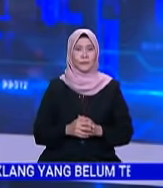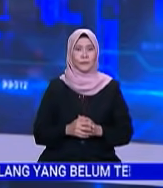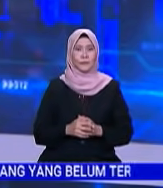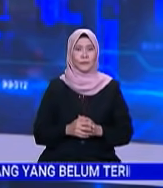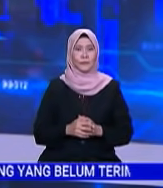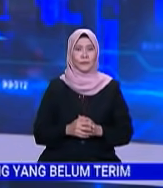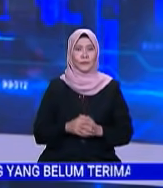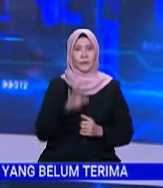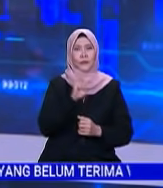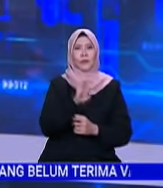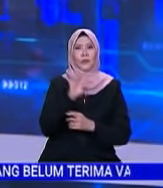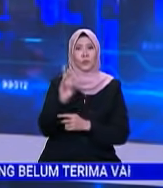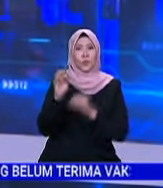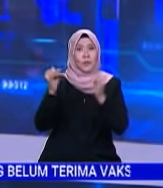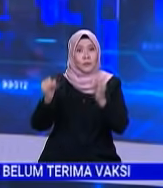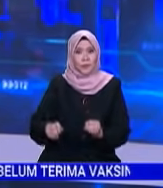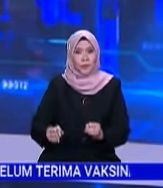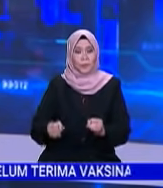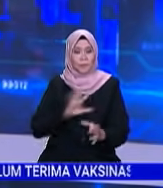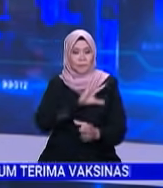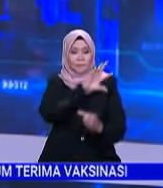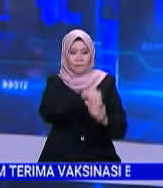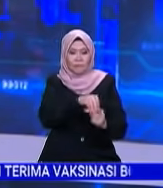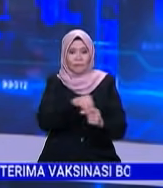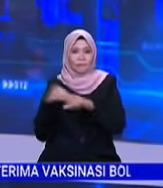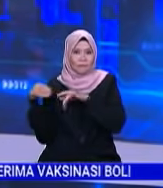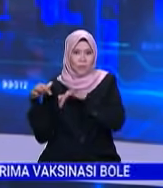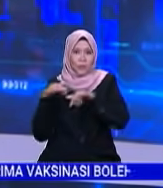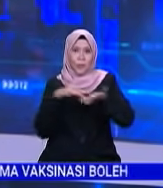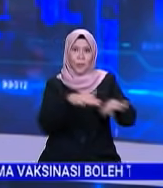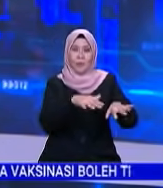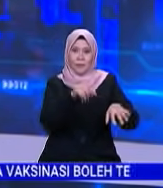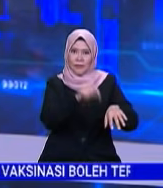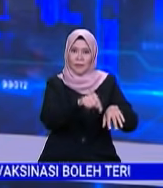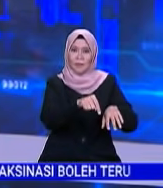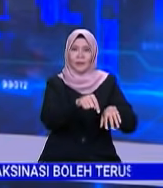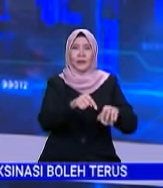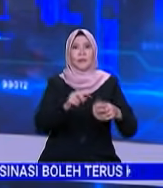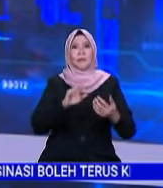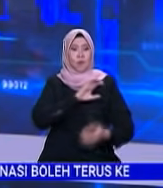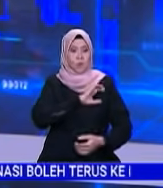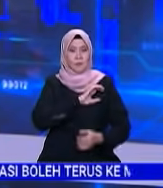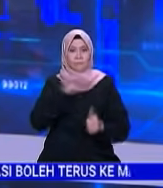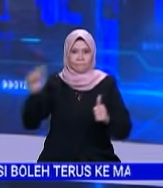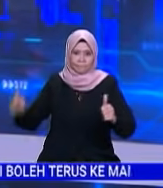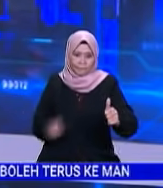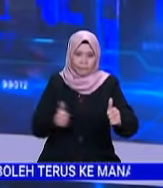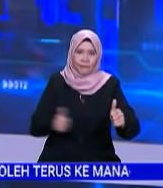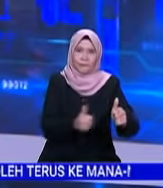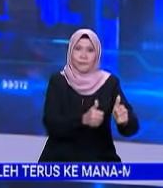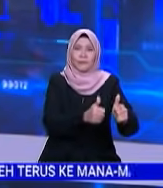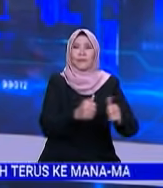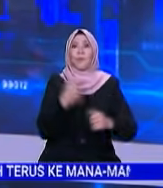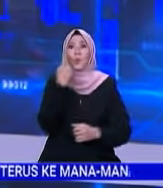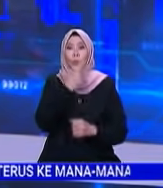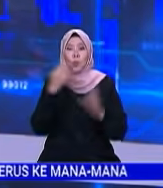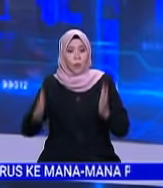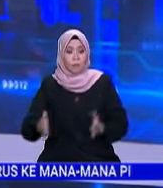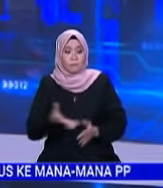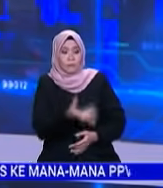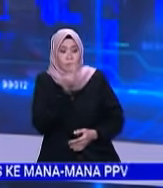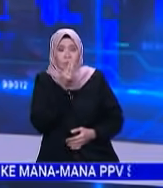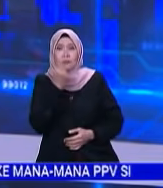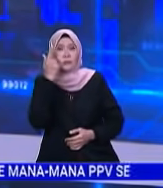Sementara itu, 47 individu terlibat perhimpunan di Ibu Negara Sabtu lalu diburu polis. Orang ramai yang mempunyai maklumat